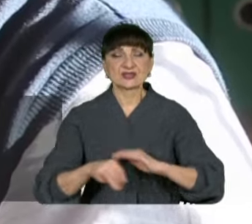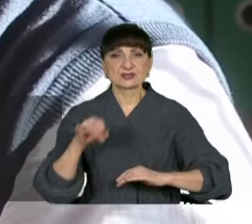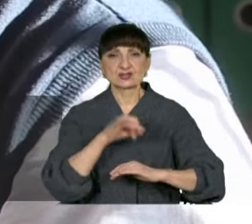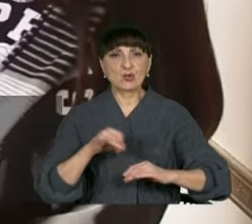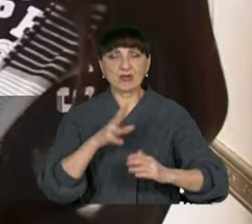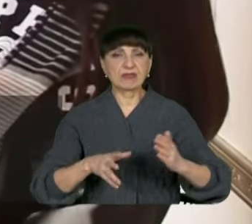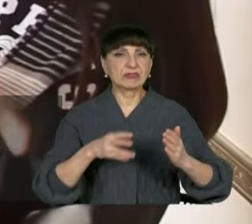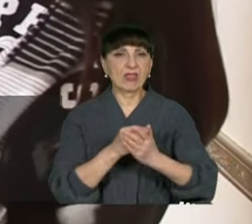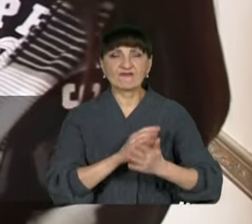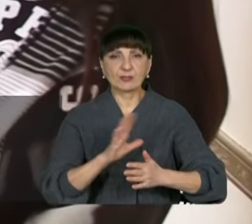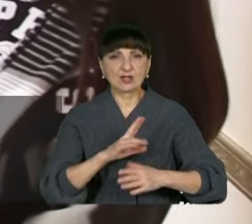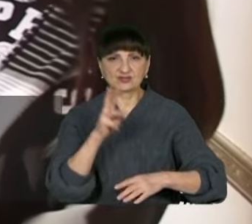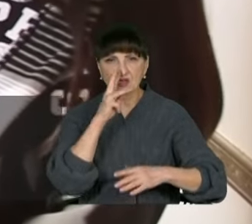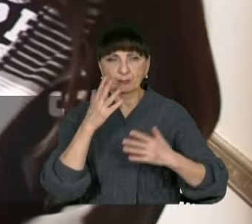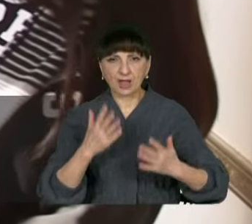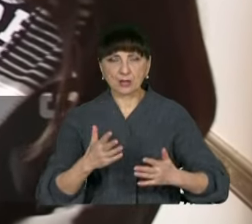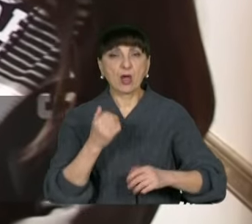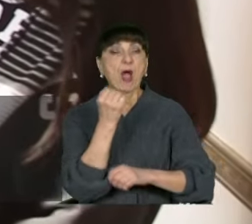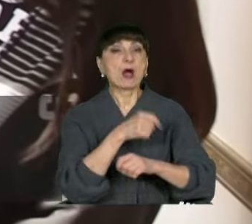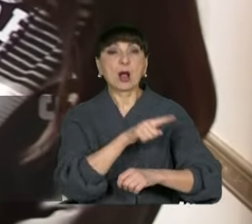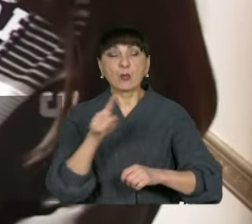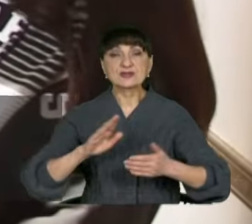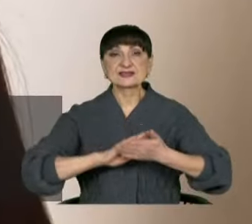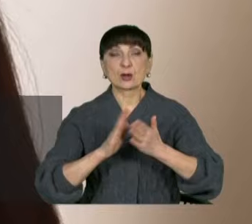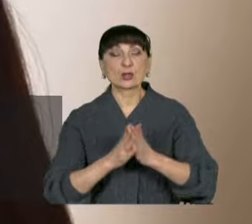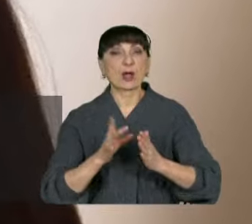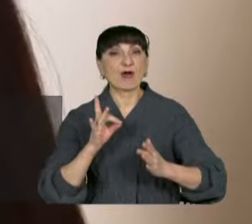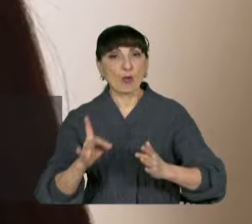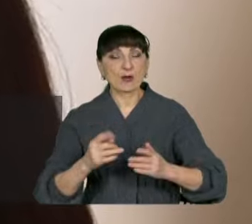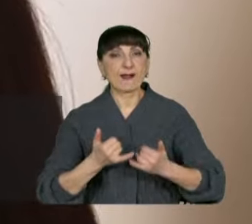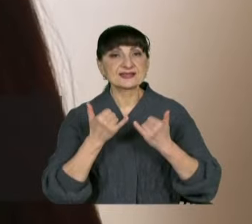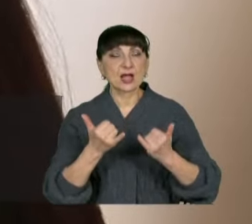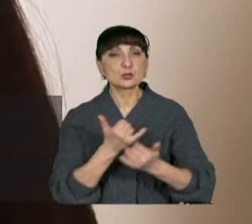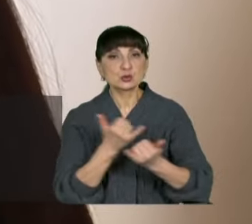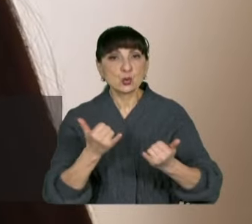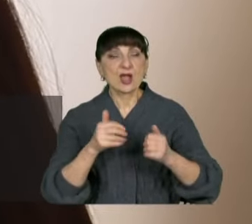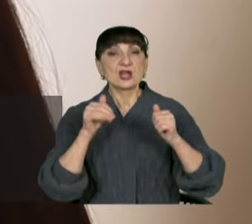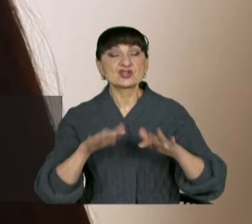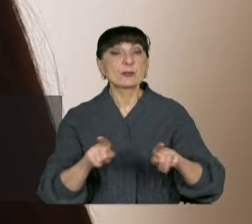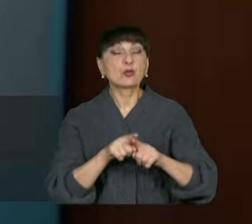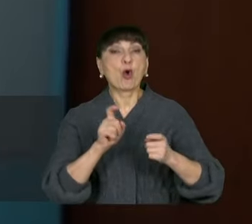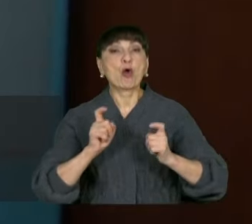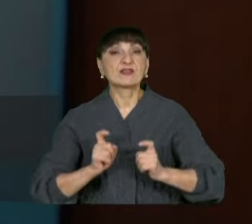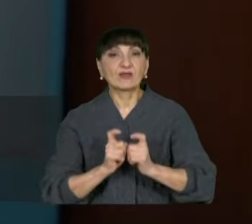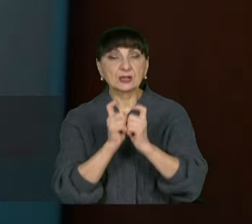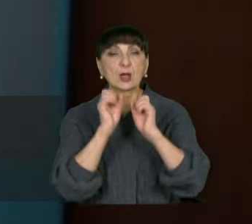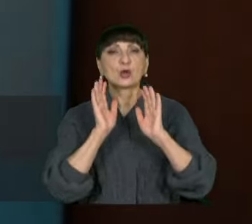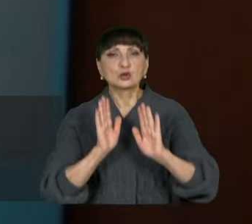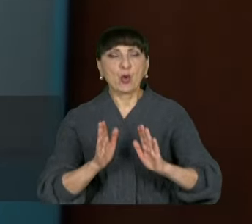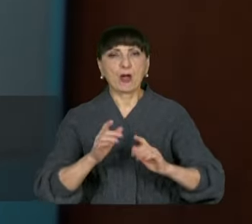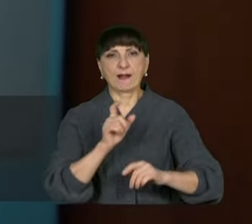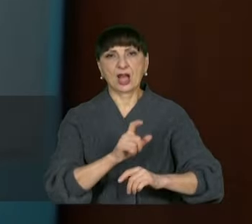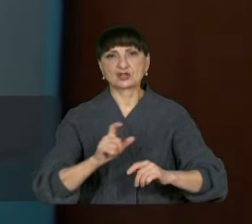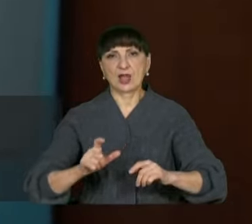с невыплаченными зарплатами. А так как работники заключают с фирмой договор на оказание услуг, решать подобные конфликты возможно только в